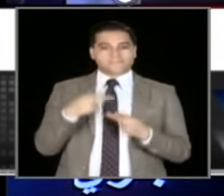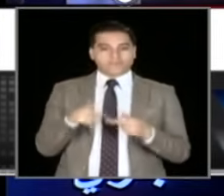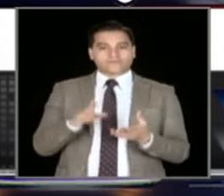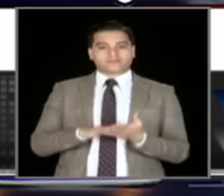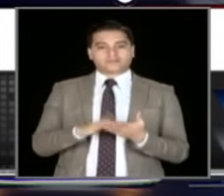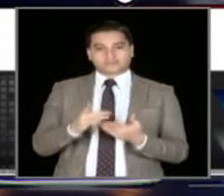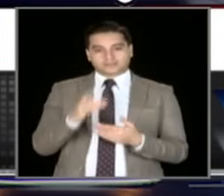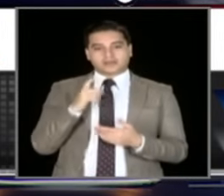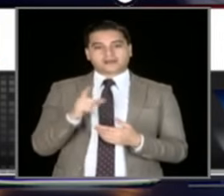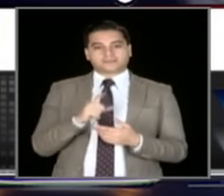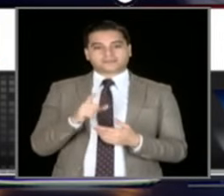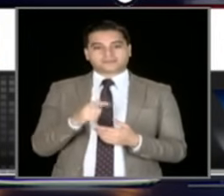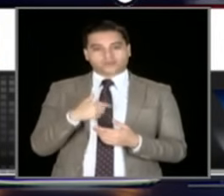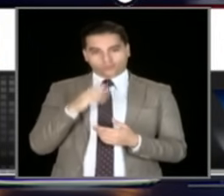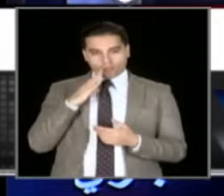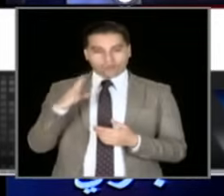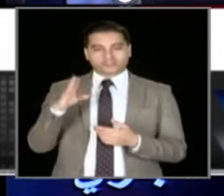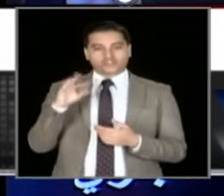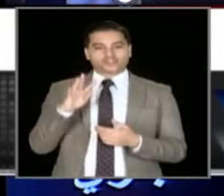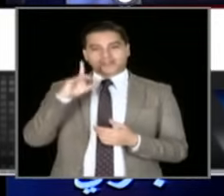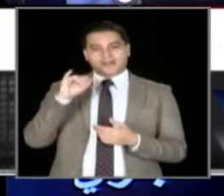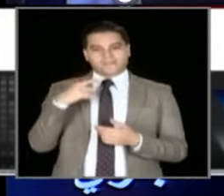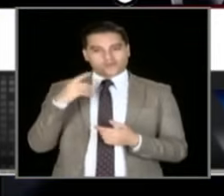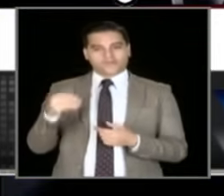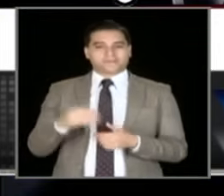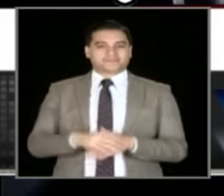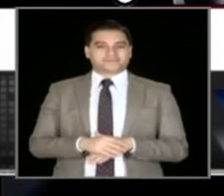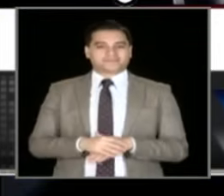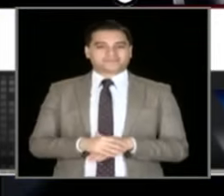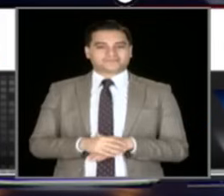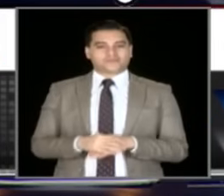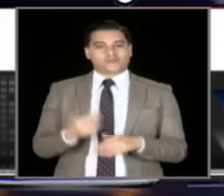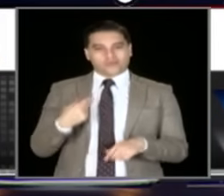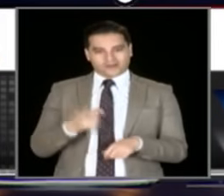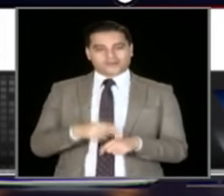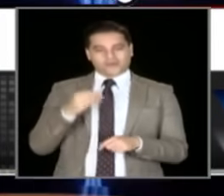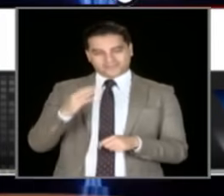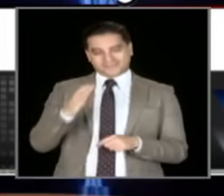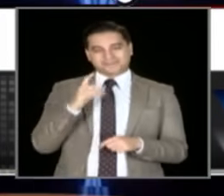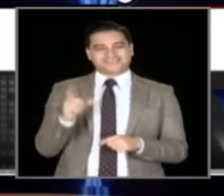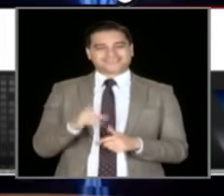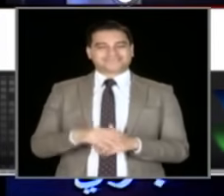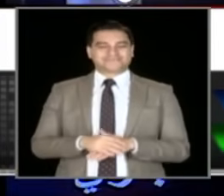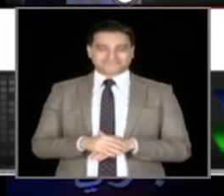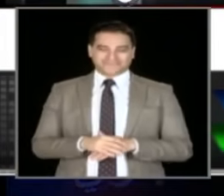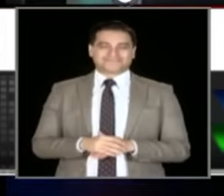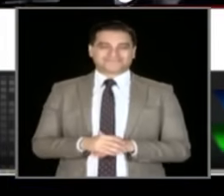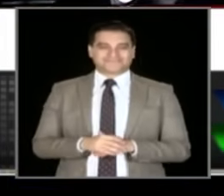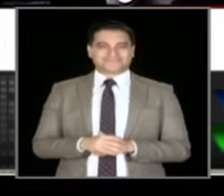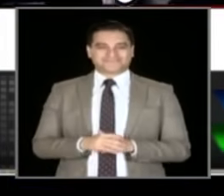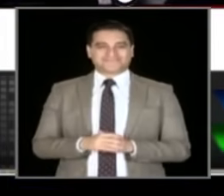موافق. أنا واثق في هشام. واثق في هشام؟ أحبه عادي. وأنا كمان واثق في هشام. إجابة صحيحة.